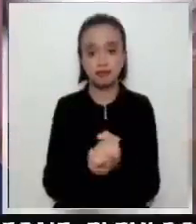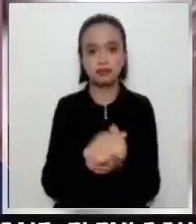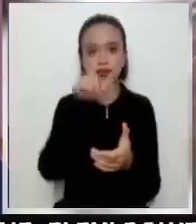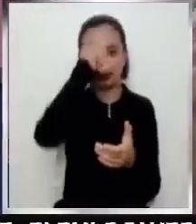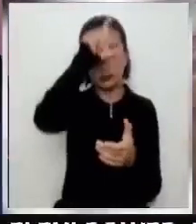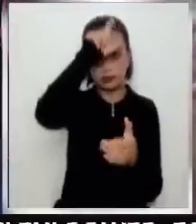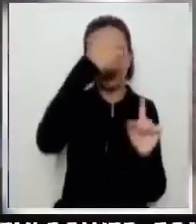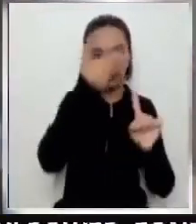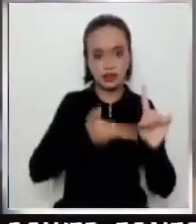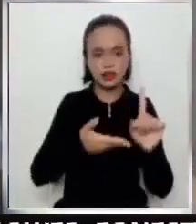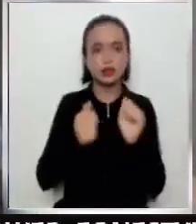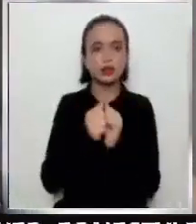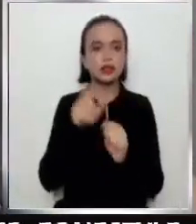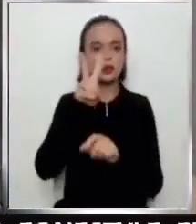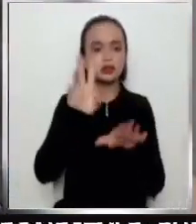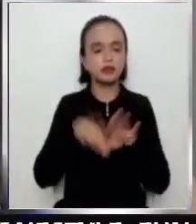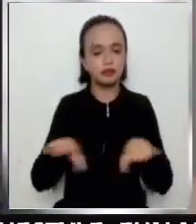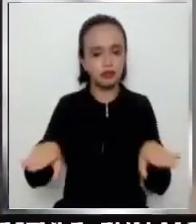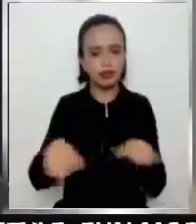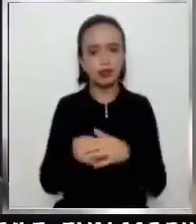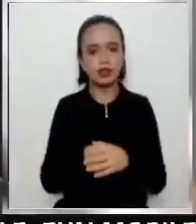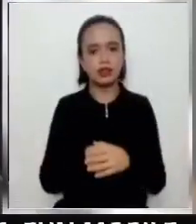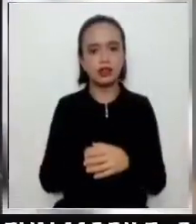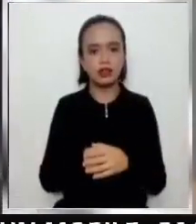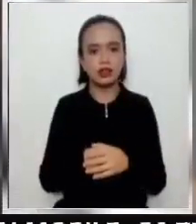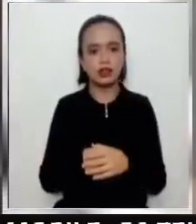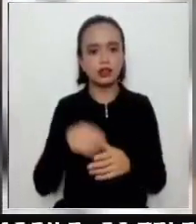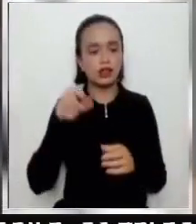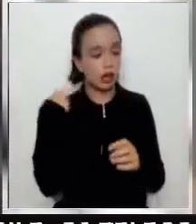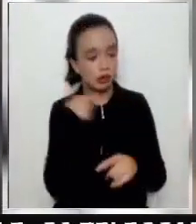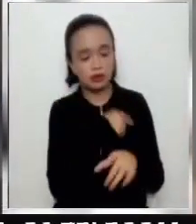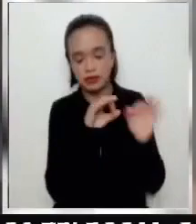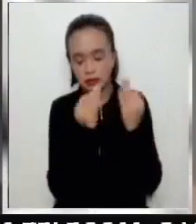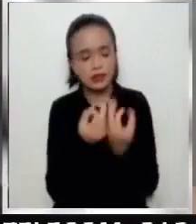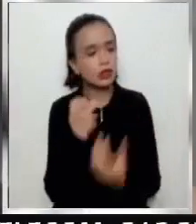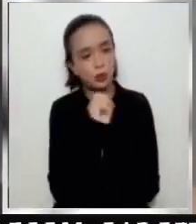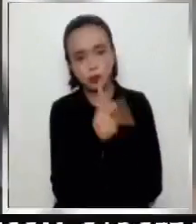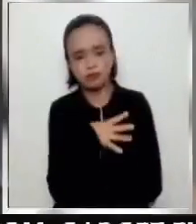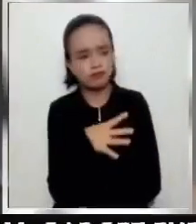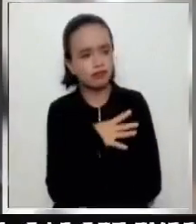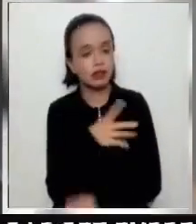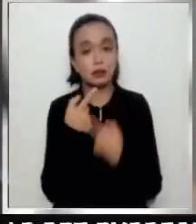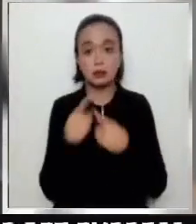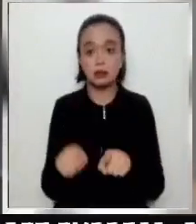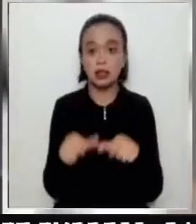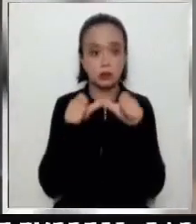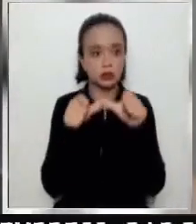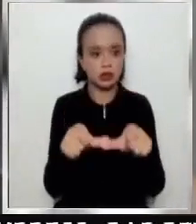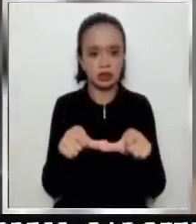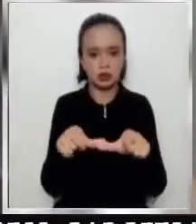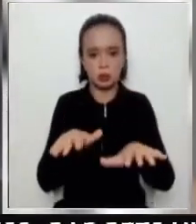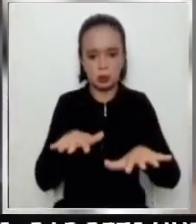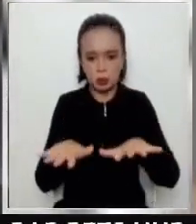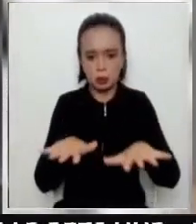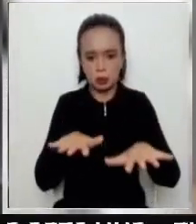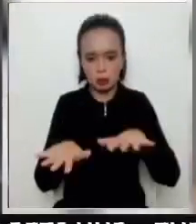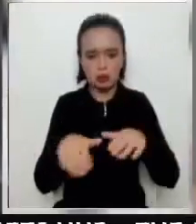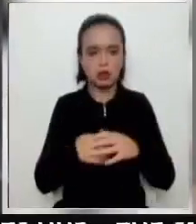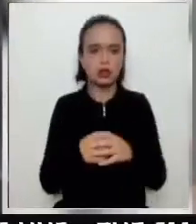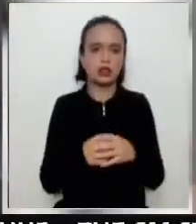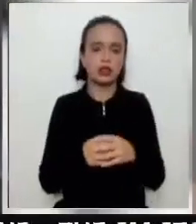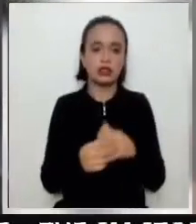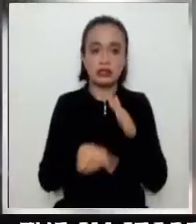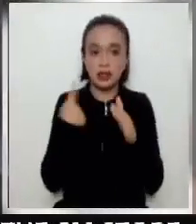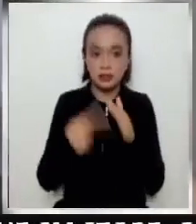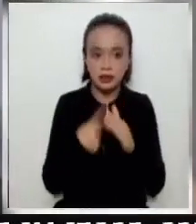ang 2 anak. Yung bahay naman po namin is okay, pero then continuous po yung aftershocks. Usually, minsan